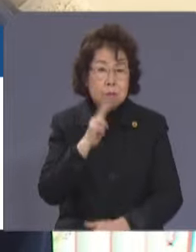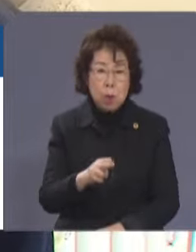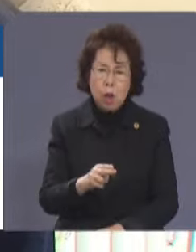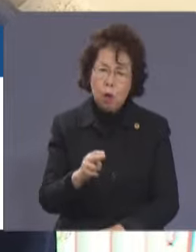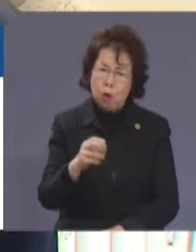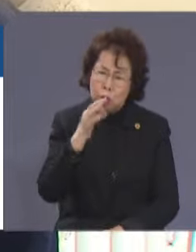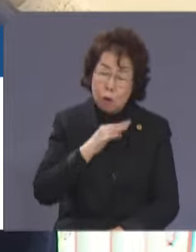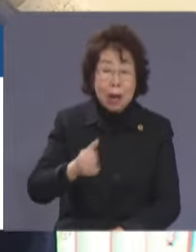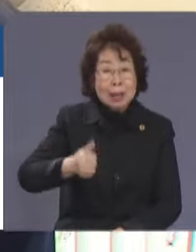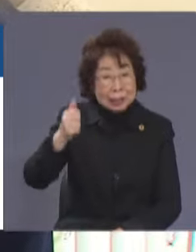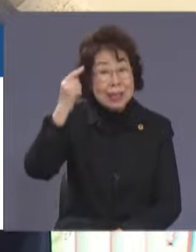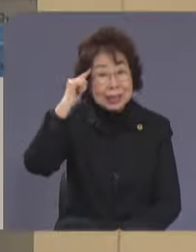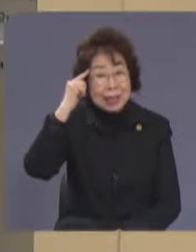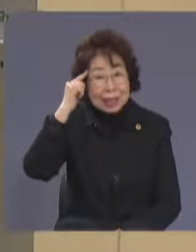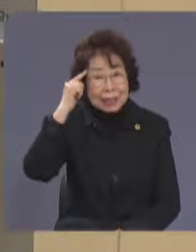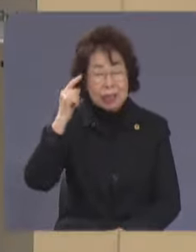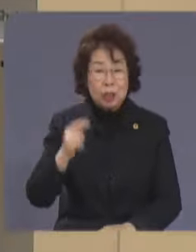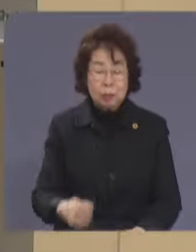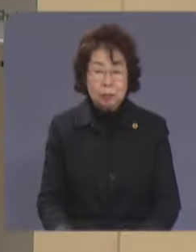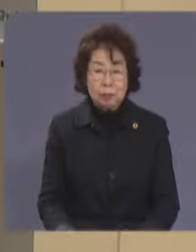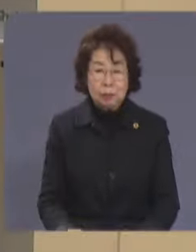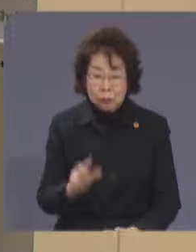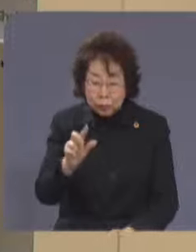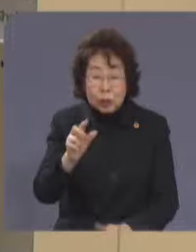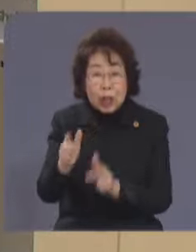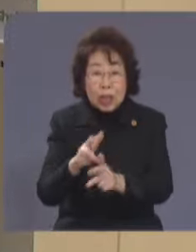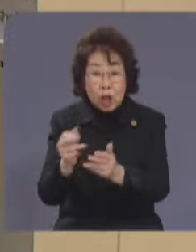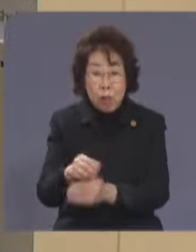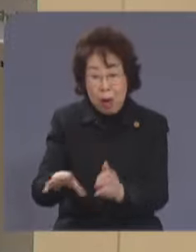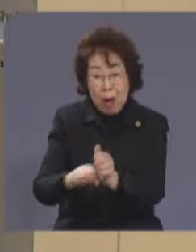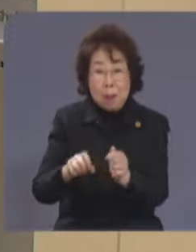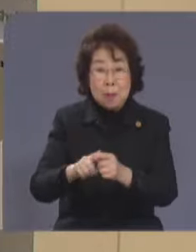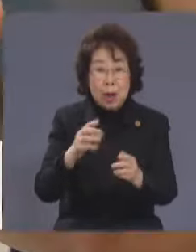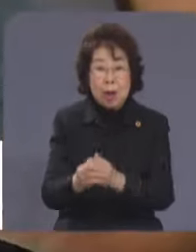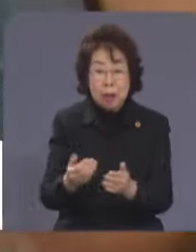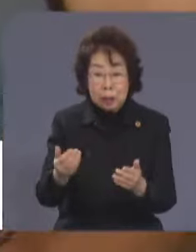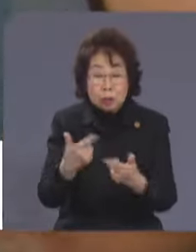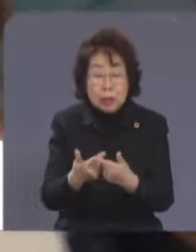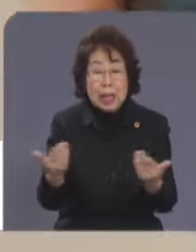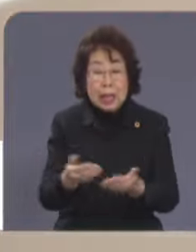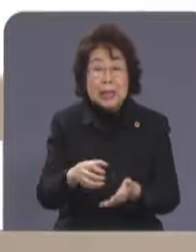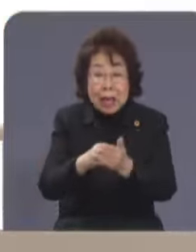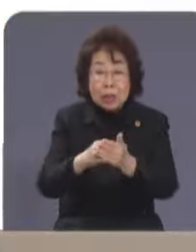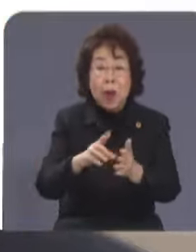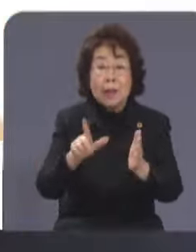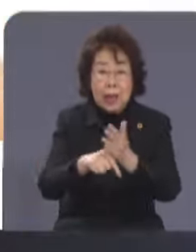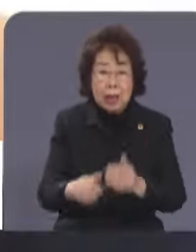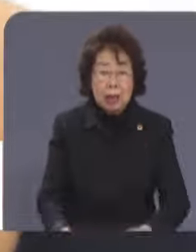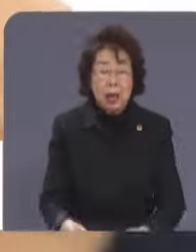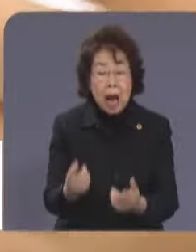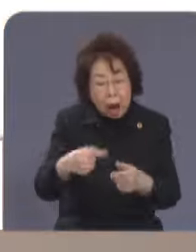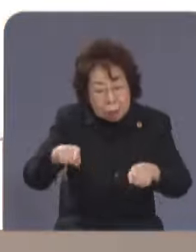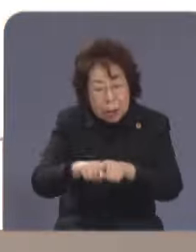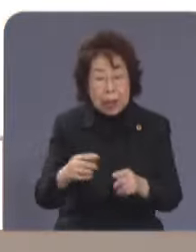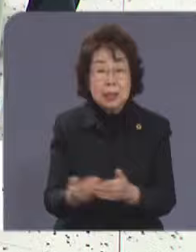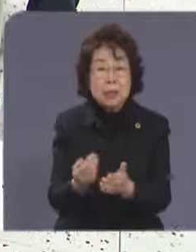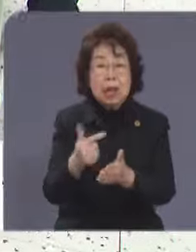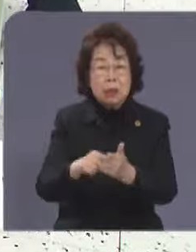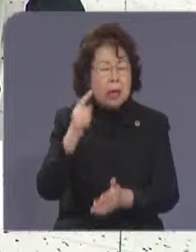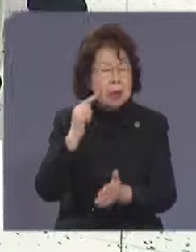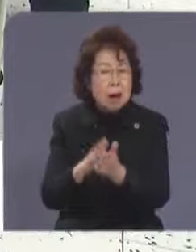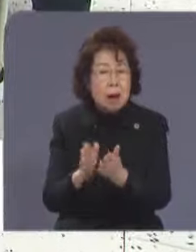굉장히 크다라고 생각을 하고 있습니다. 중소벤처기업부 산하 부산창조경제혁신센터가 동반성장정책